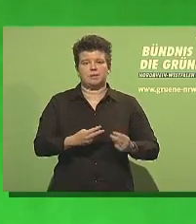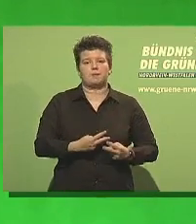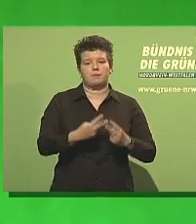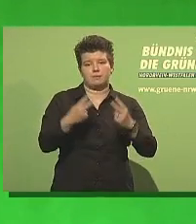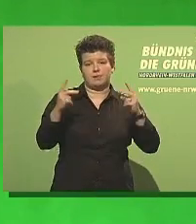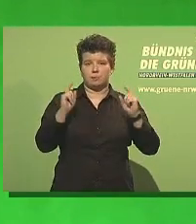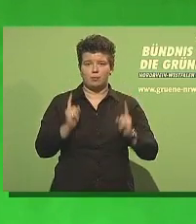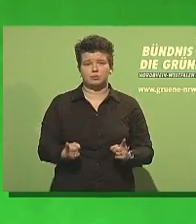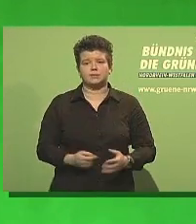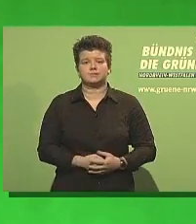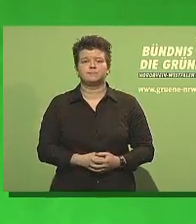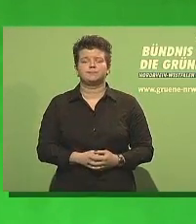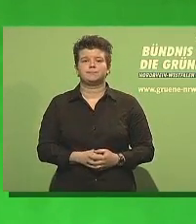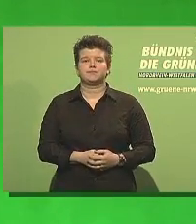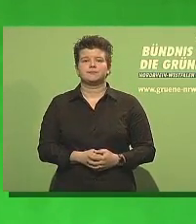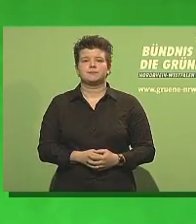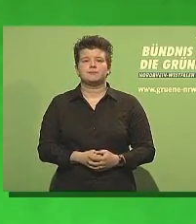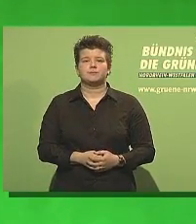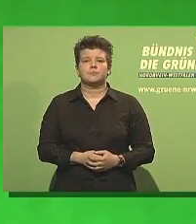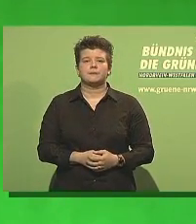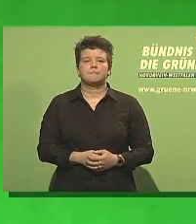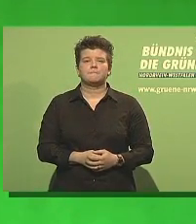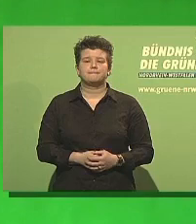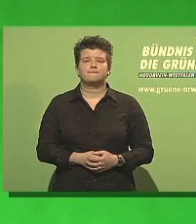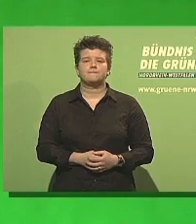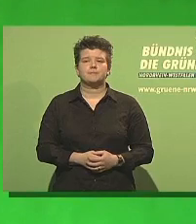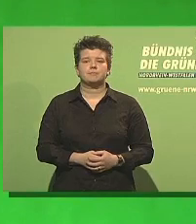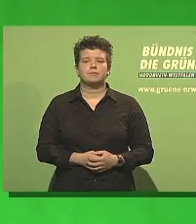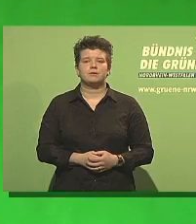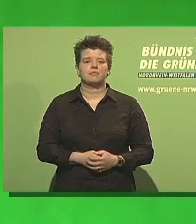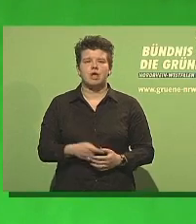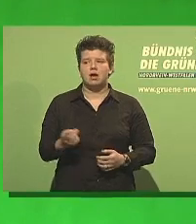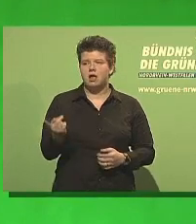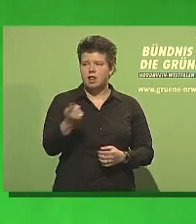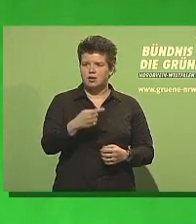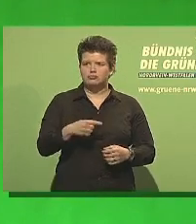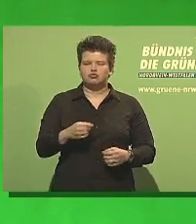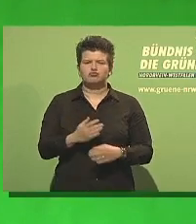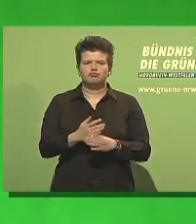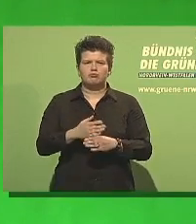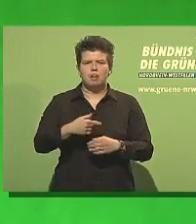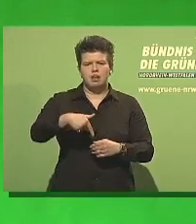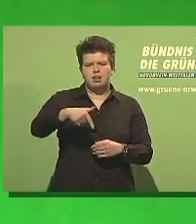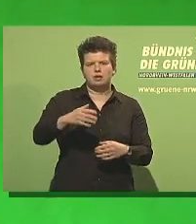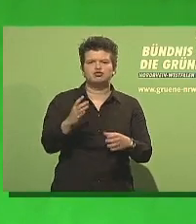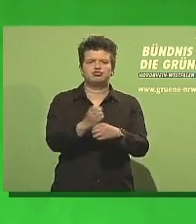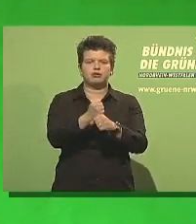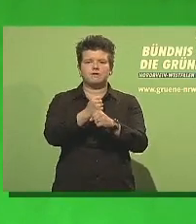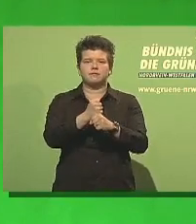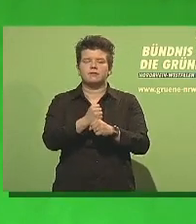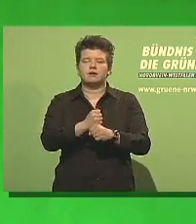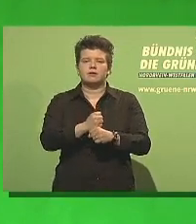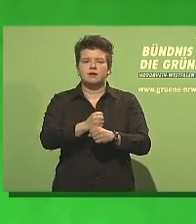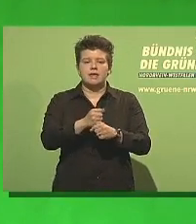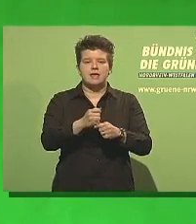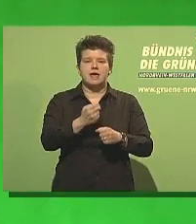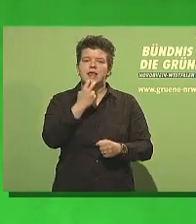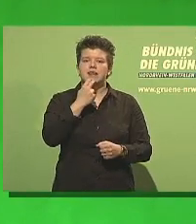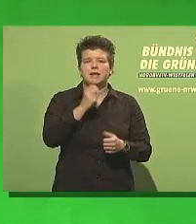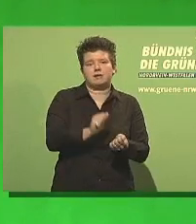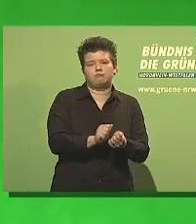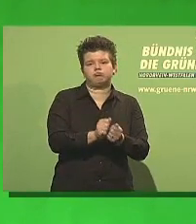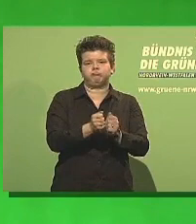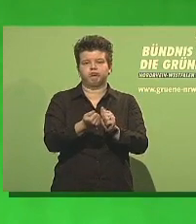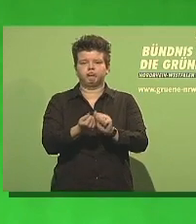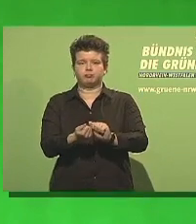Wir stehen vor einem gewaltigen Durchbruch. Wind und Sonne sind die großen Gewinner der Energiewende und werden immer